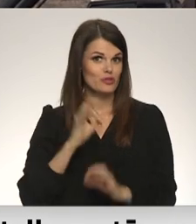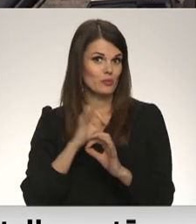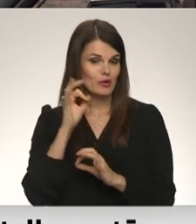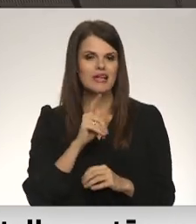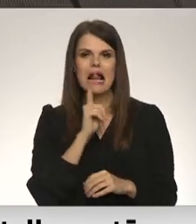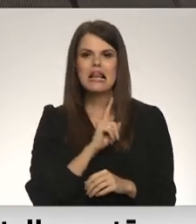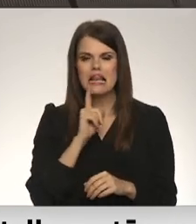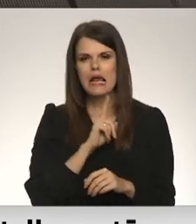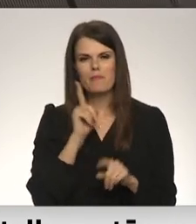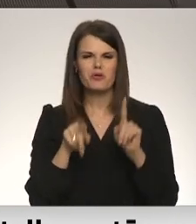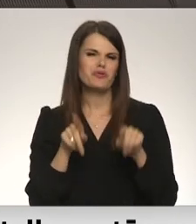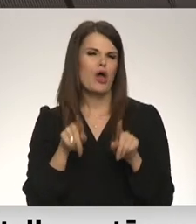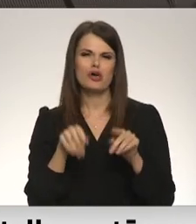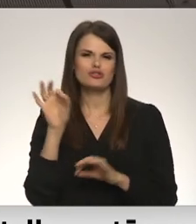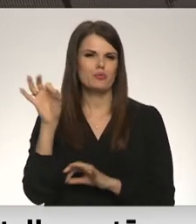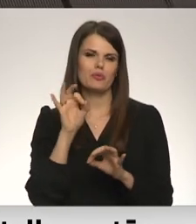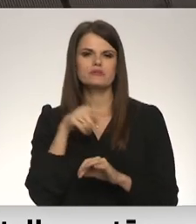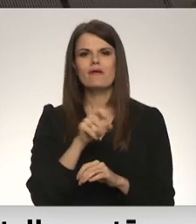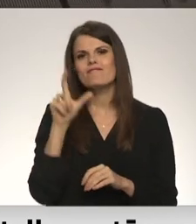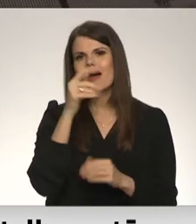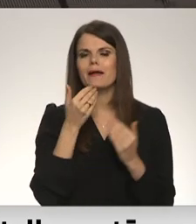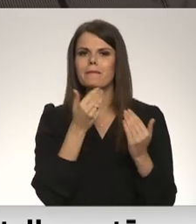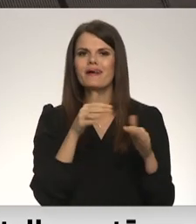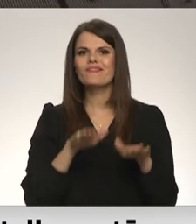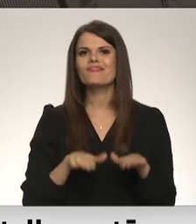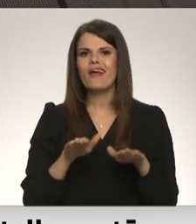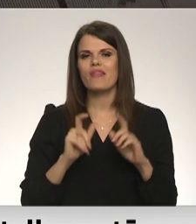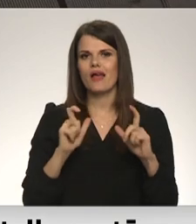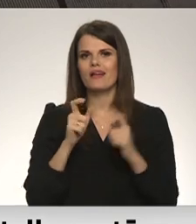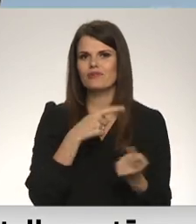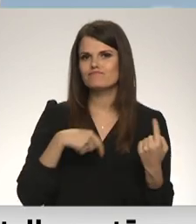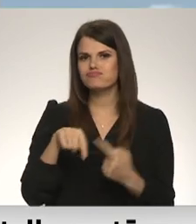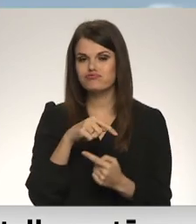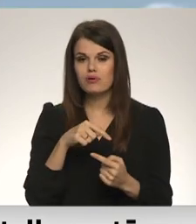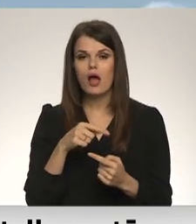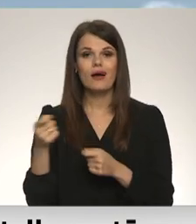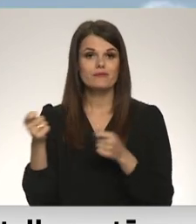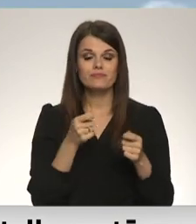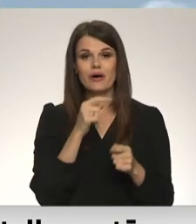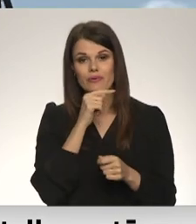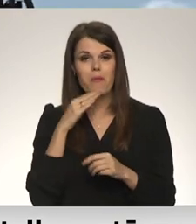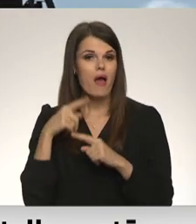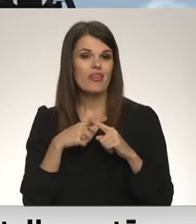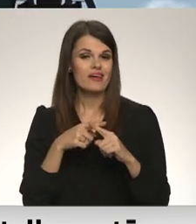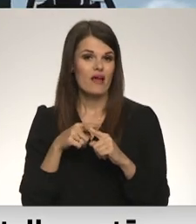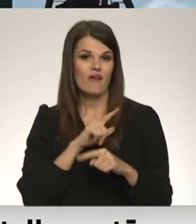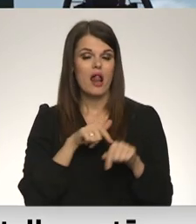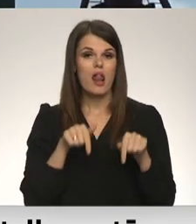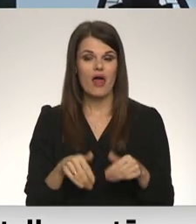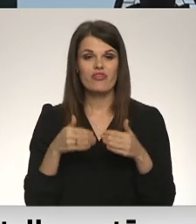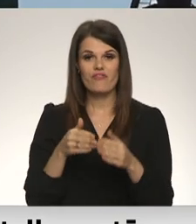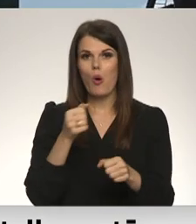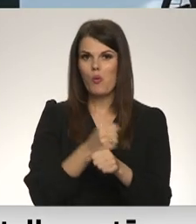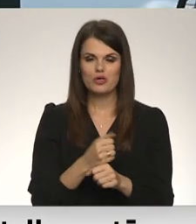Liepājā tie ir 11%, jo tā pārsvarā orientējas uz vietējām kravām. Kravu plūsma no Krievijas un Baltkrievijas Latvijas ostās šobrīd